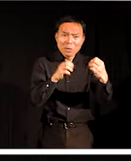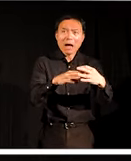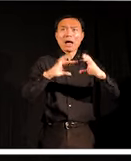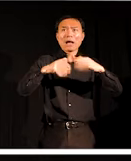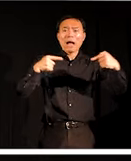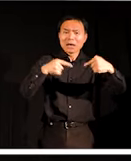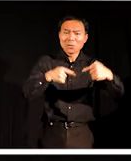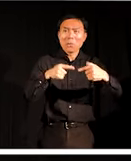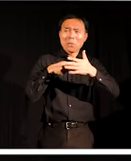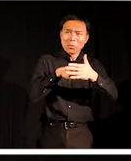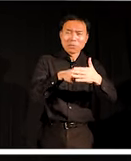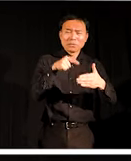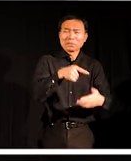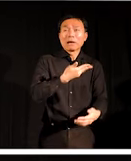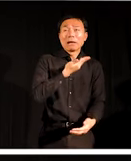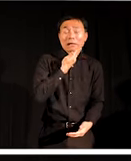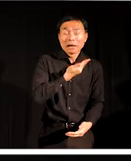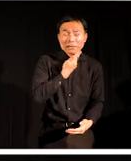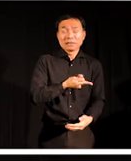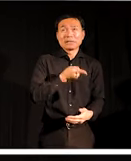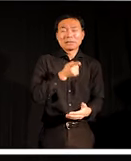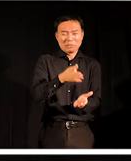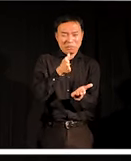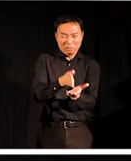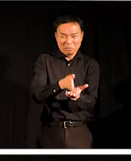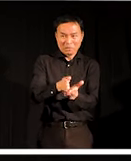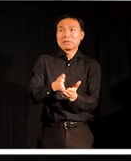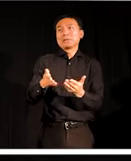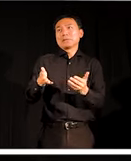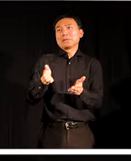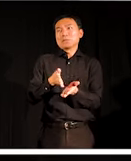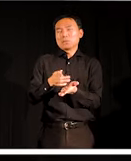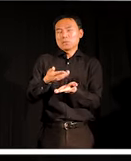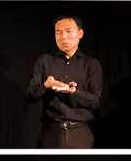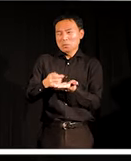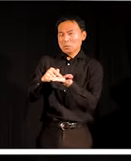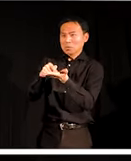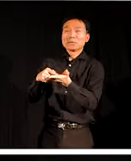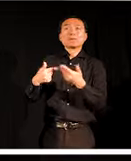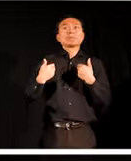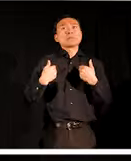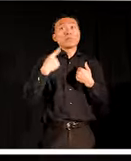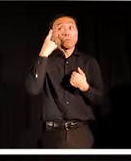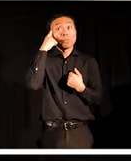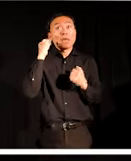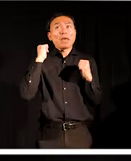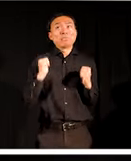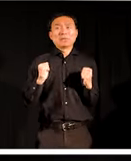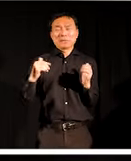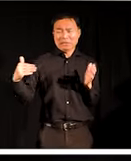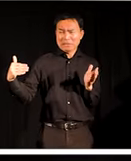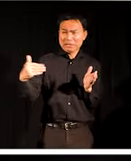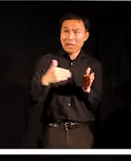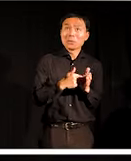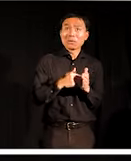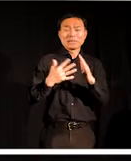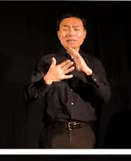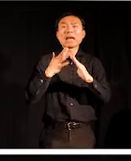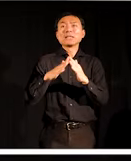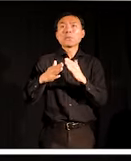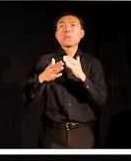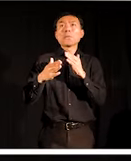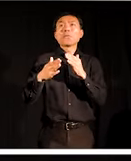を強く強く訴えていかなければならないと思いますはいえ最後に一言あの戦争を体験さ